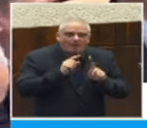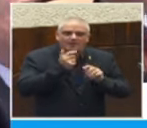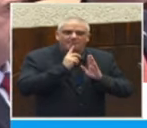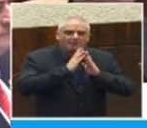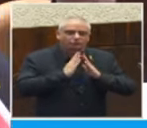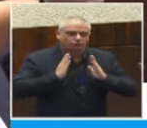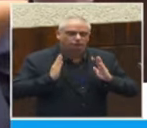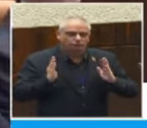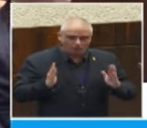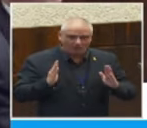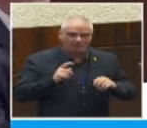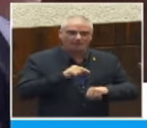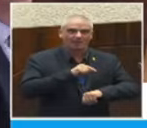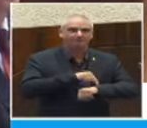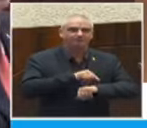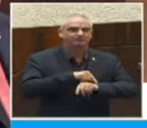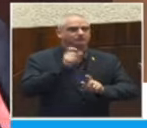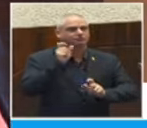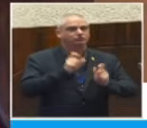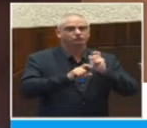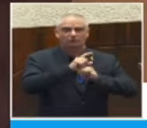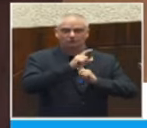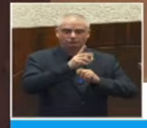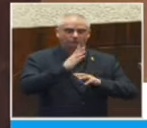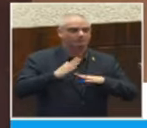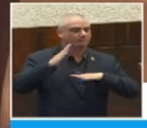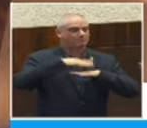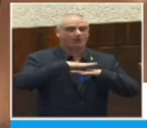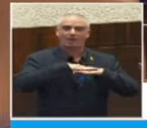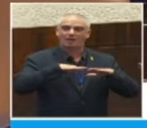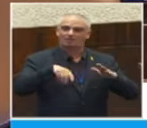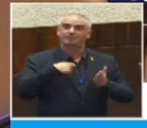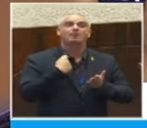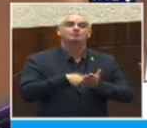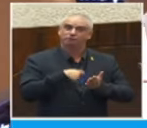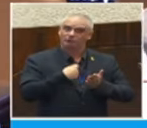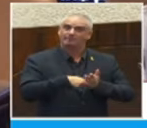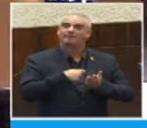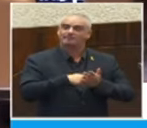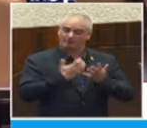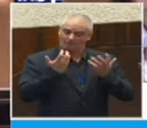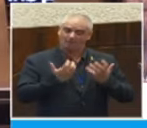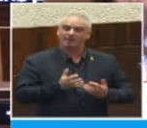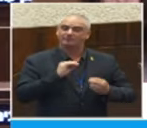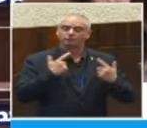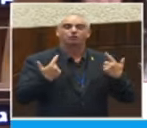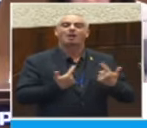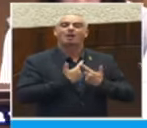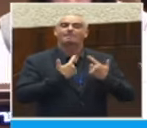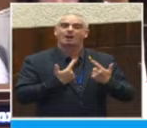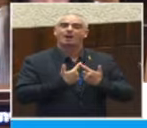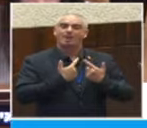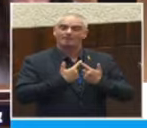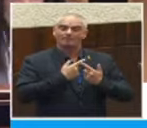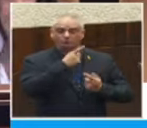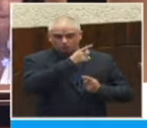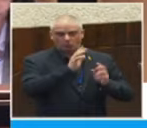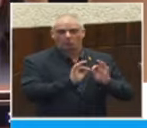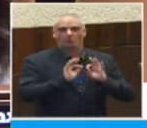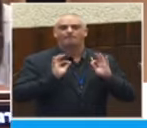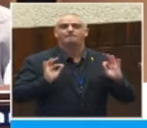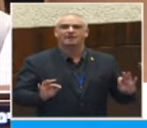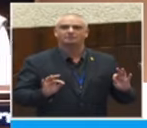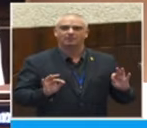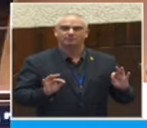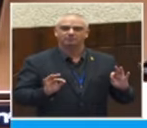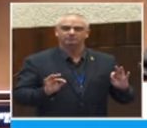בזמן שאנשיו שמעל האדמה משלמים את המחיר הכבד של המלחמה בה הוא פתח